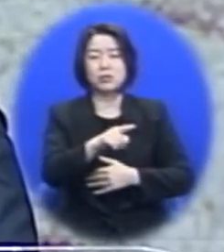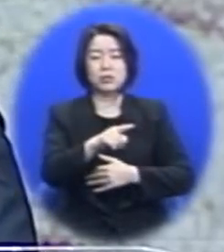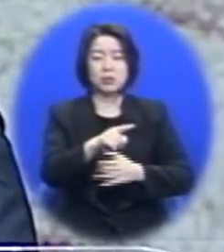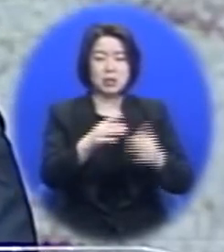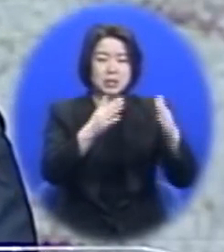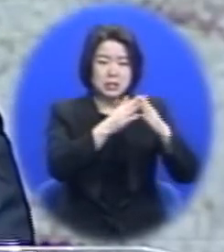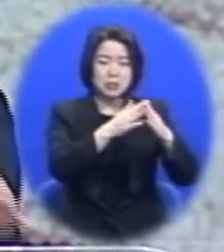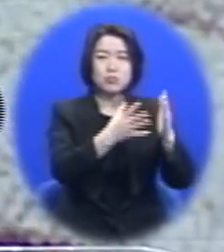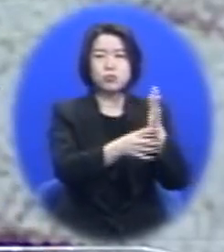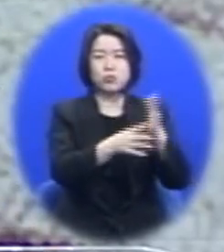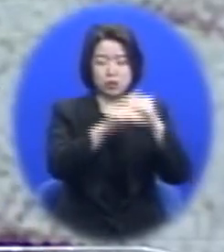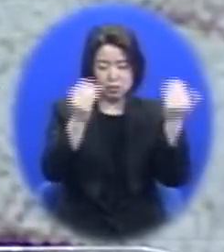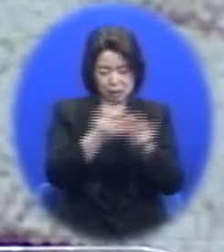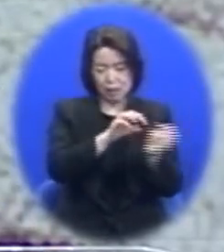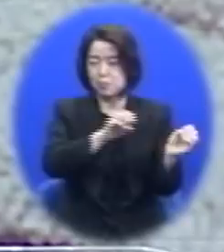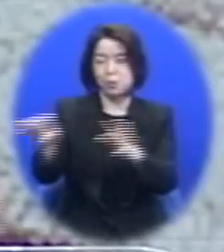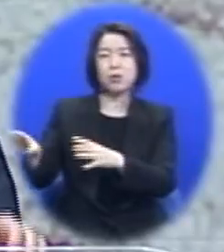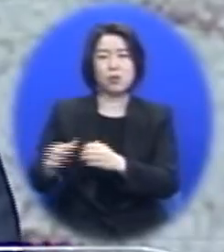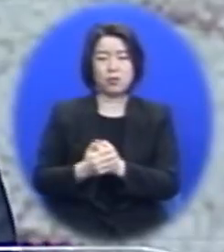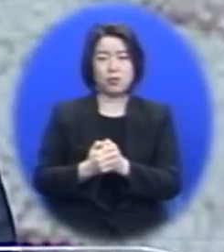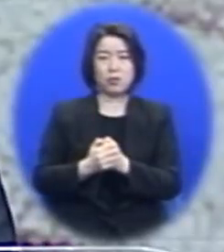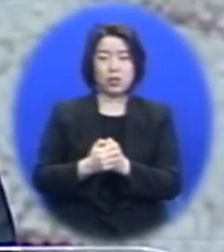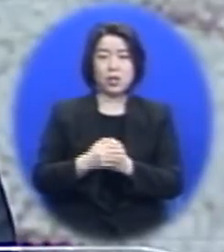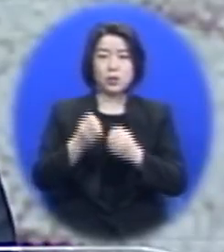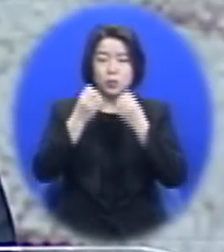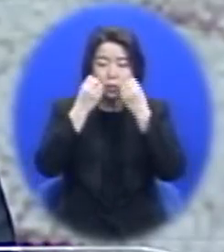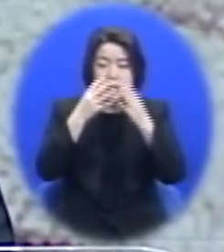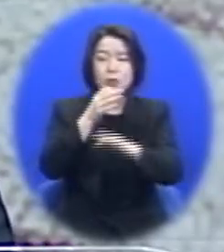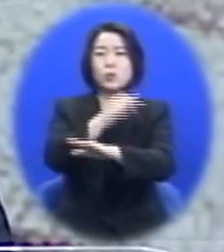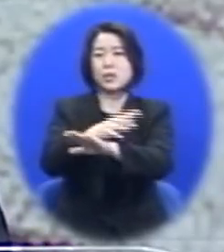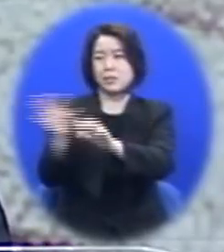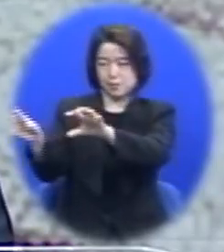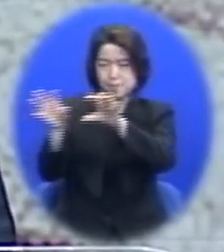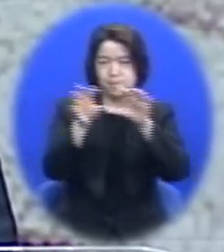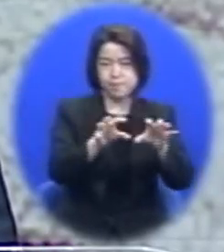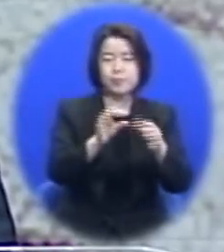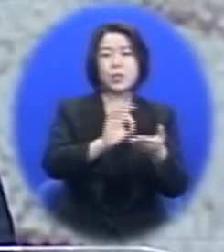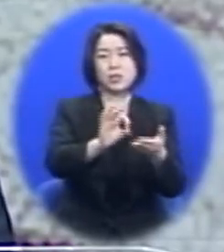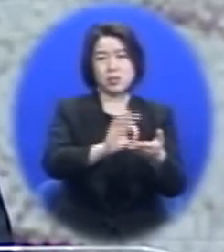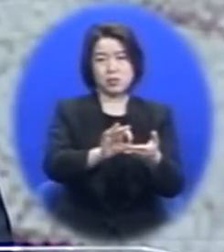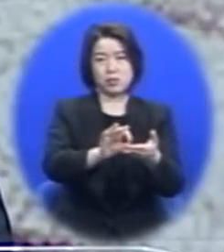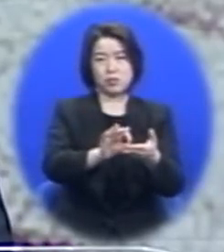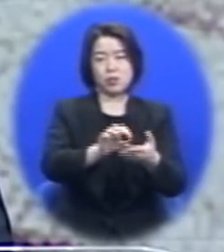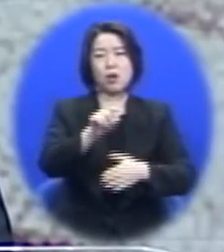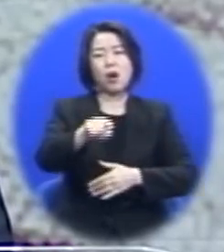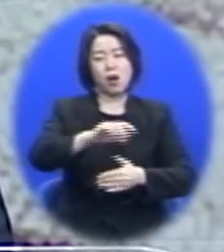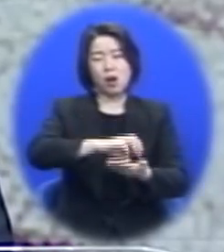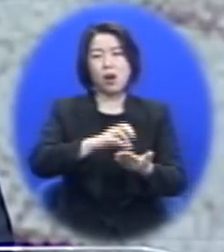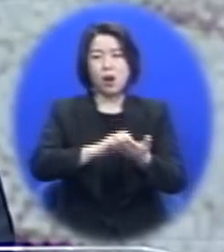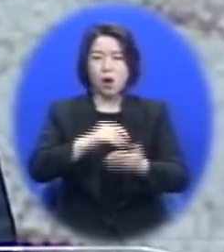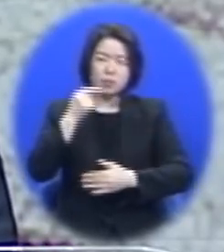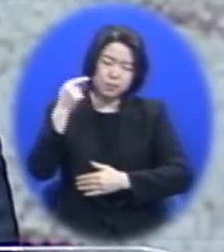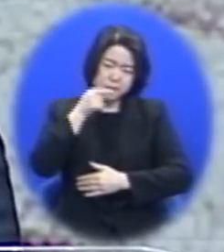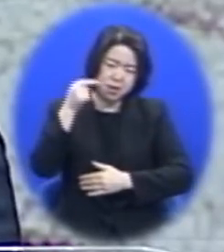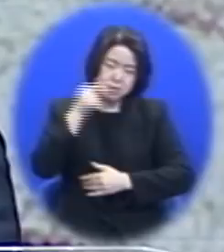거립니다 그리고 새 가구를 씁니다 그정도로 철저 하더라